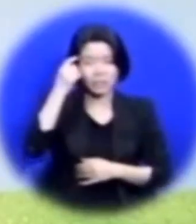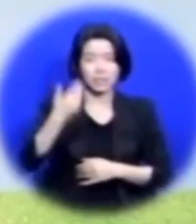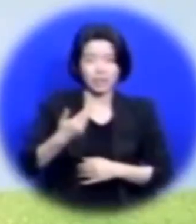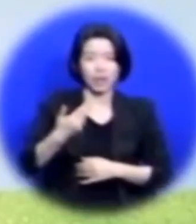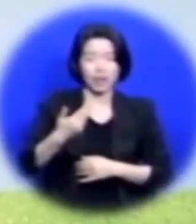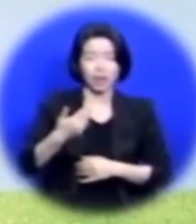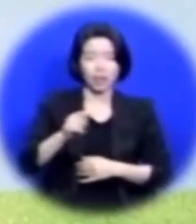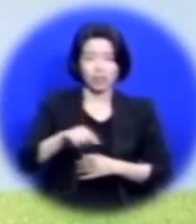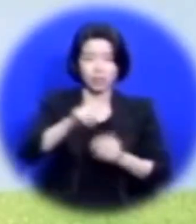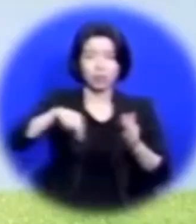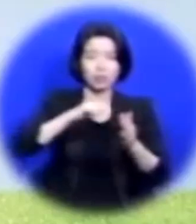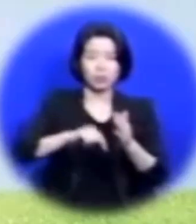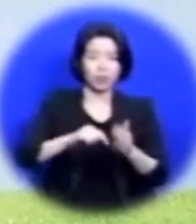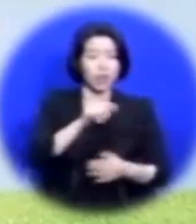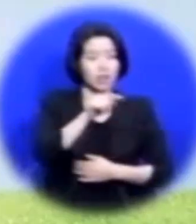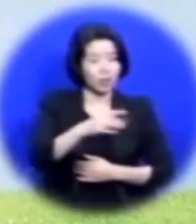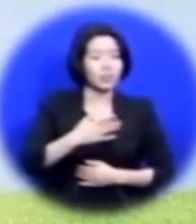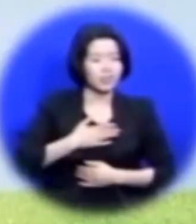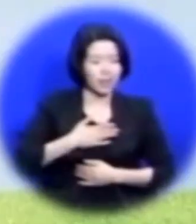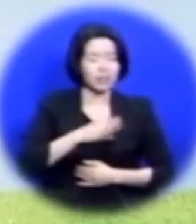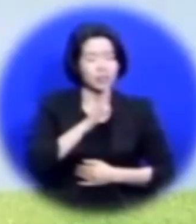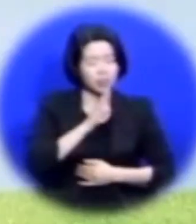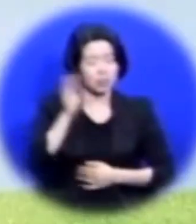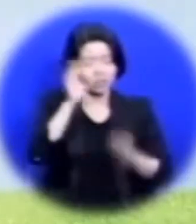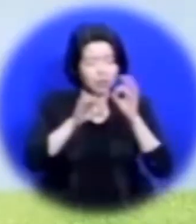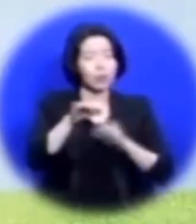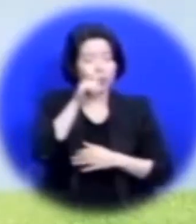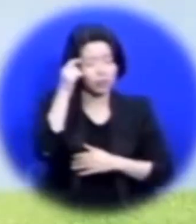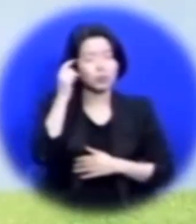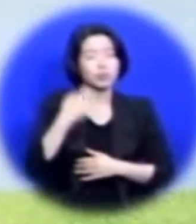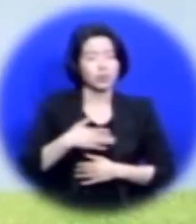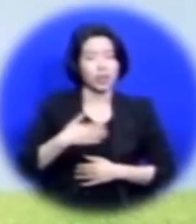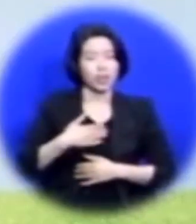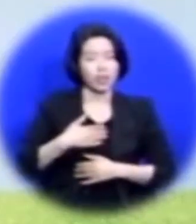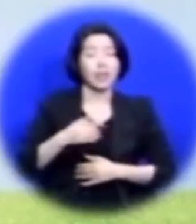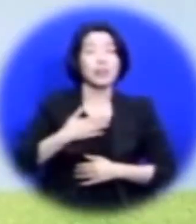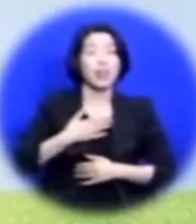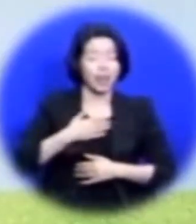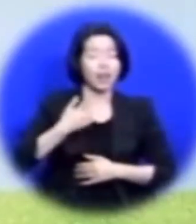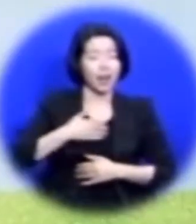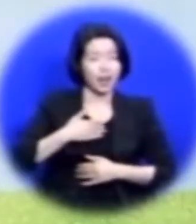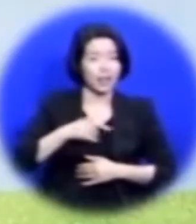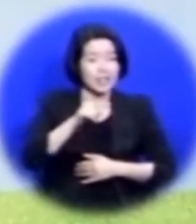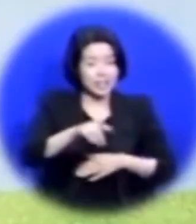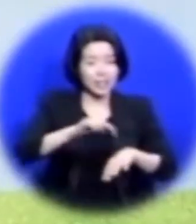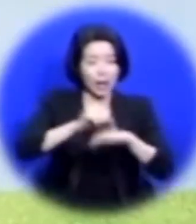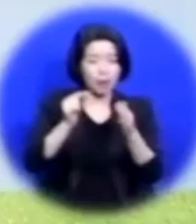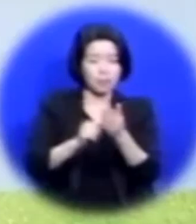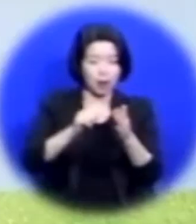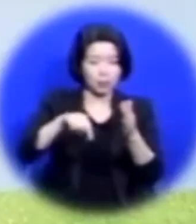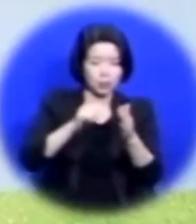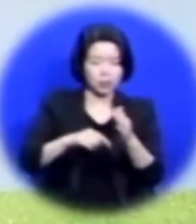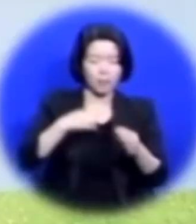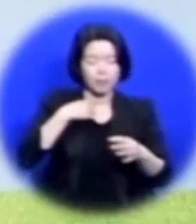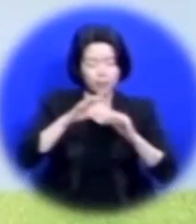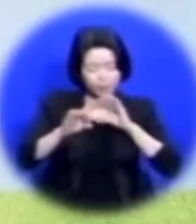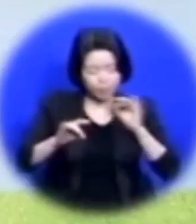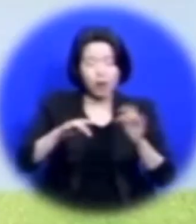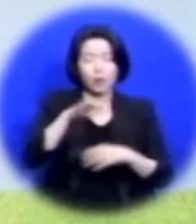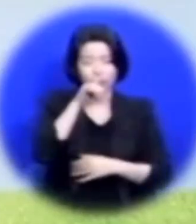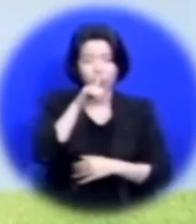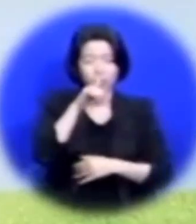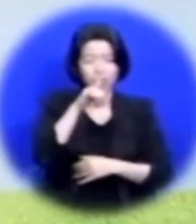속에 너는 나를 정말 찾고 있구나 내가 알지 너가 마음으로 나를 갈망하고 있구나